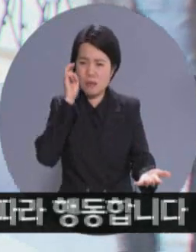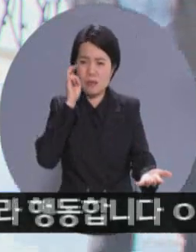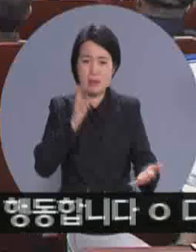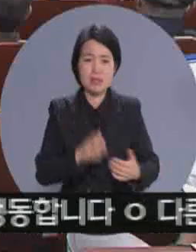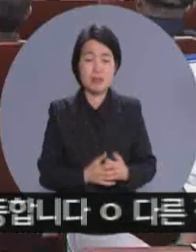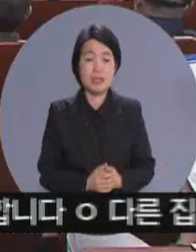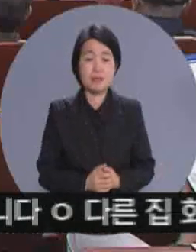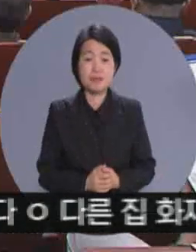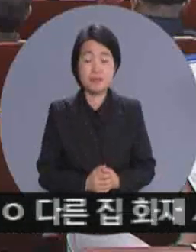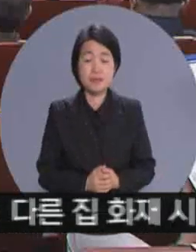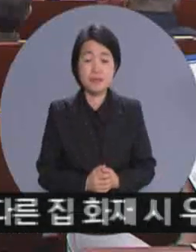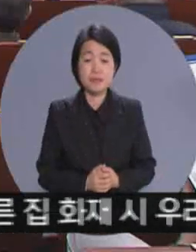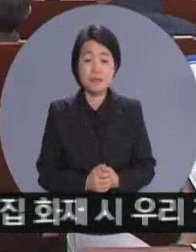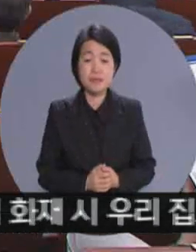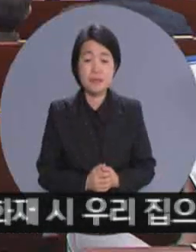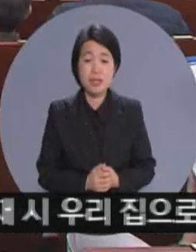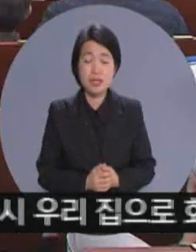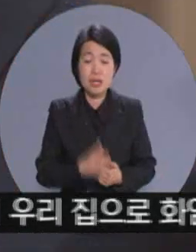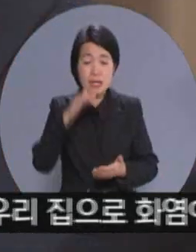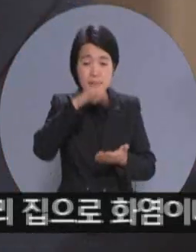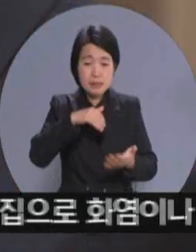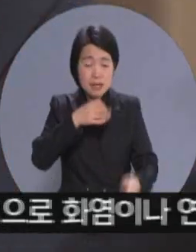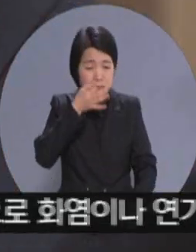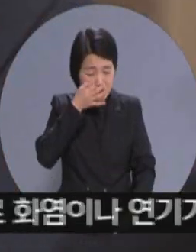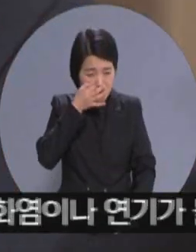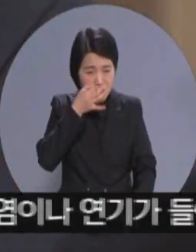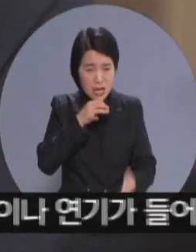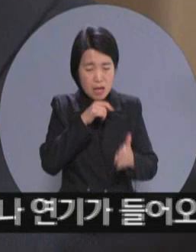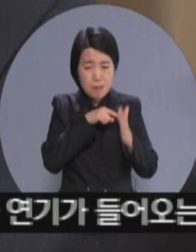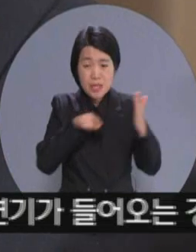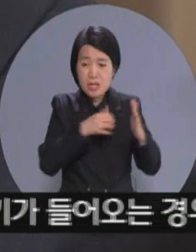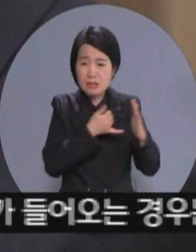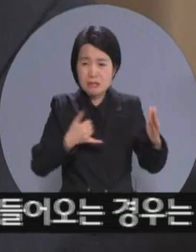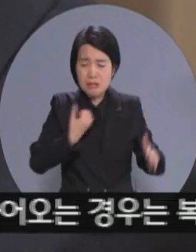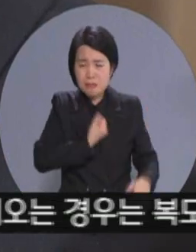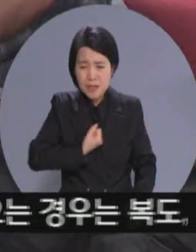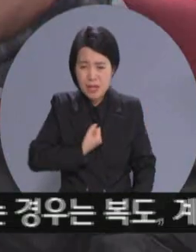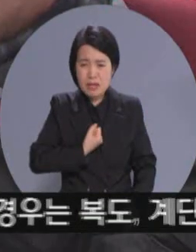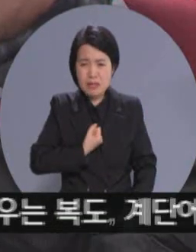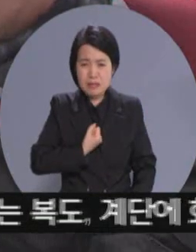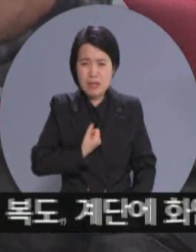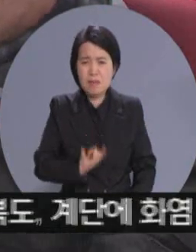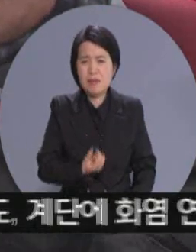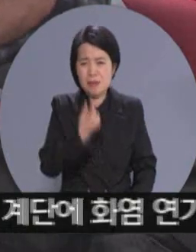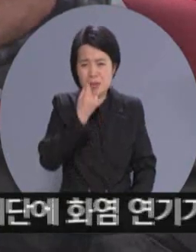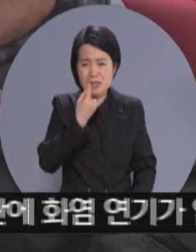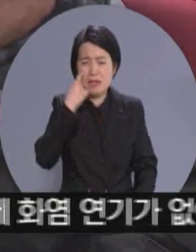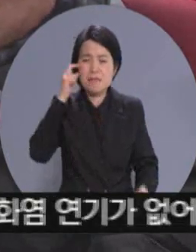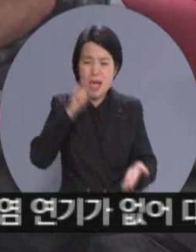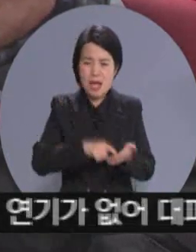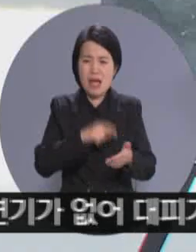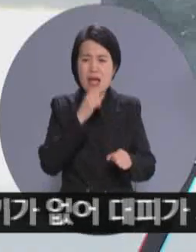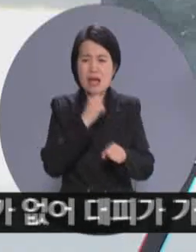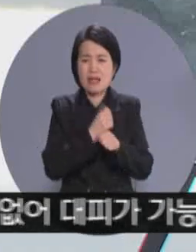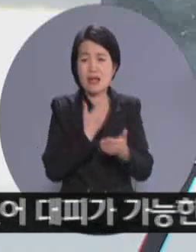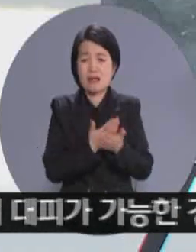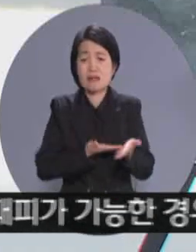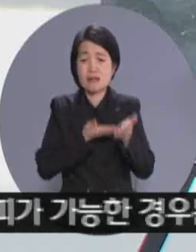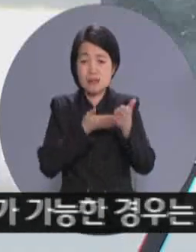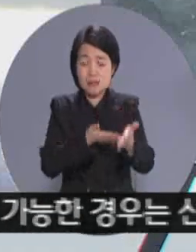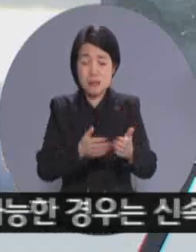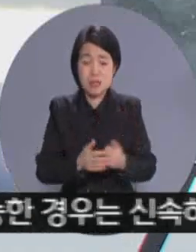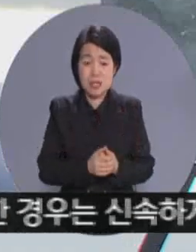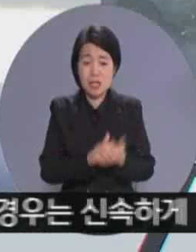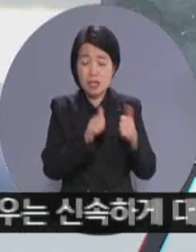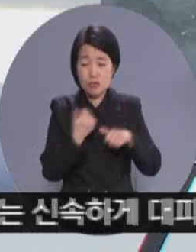있습니다. 현장을 지킨 유족은 참담한 심정과 함께 작업의 속도가 붙길 바랐습니다. 시체를